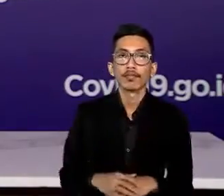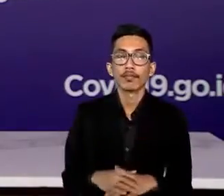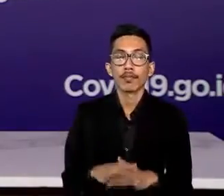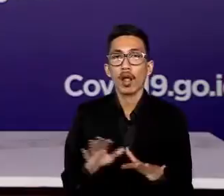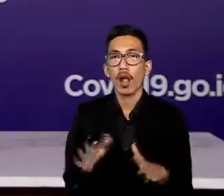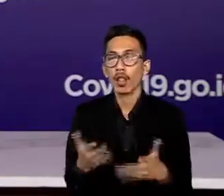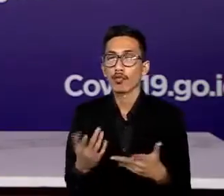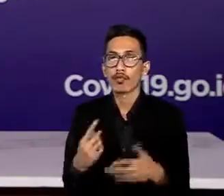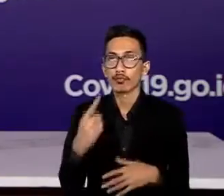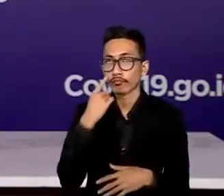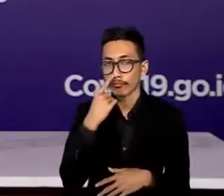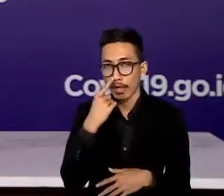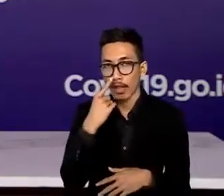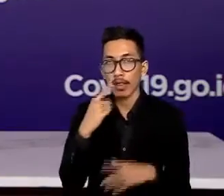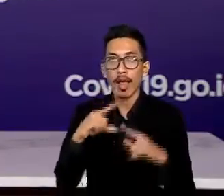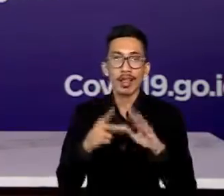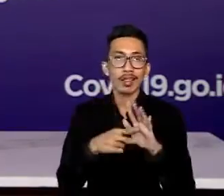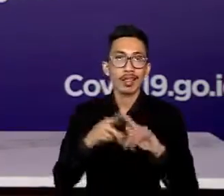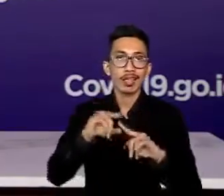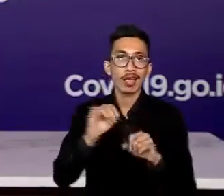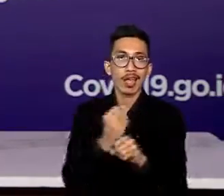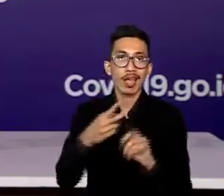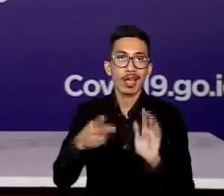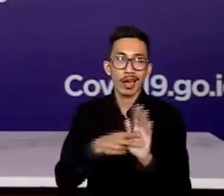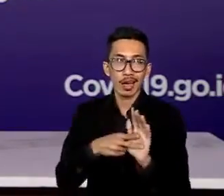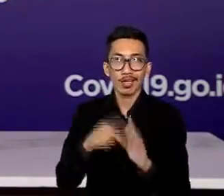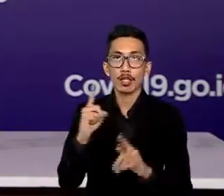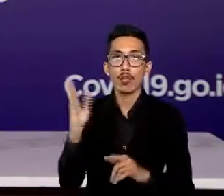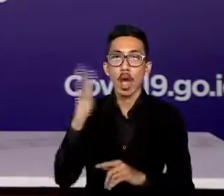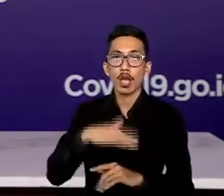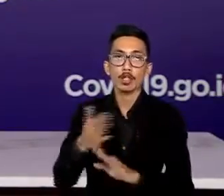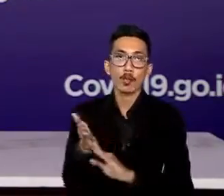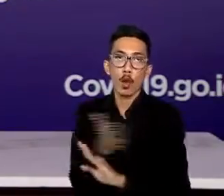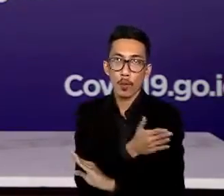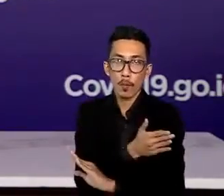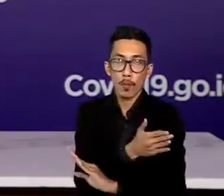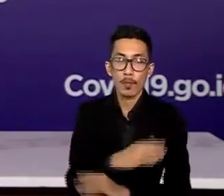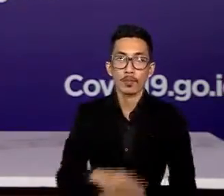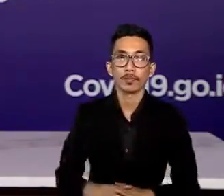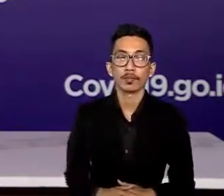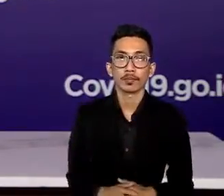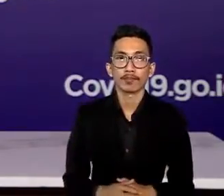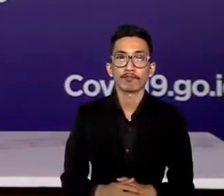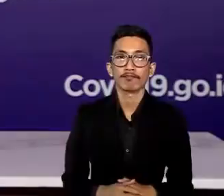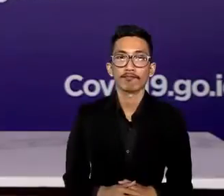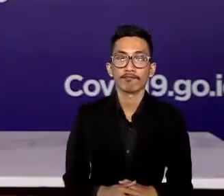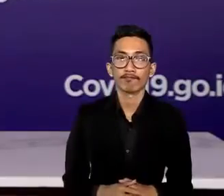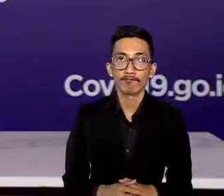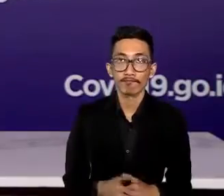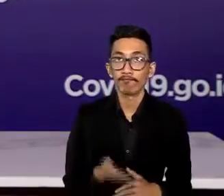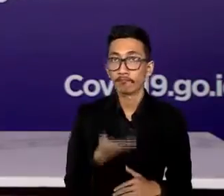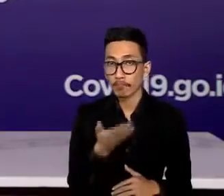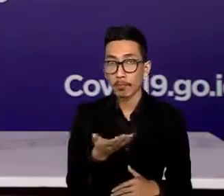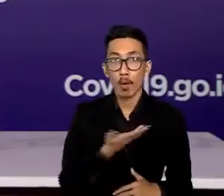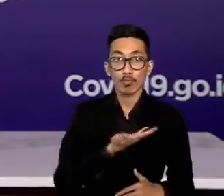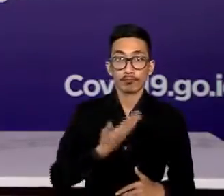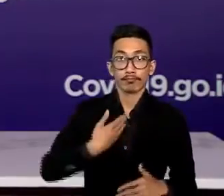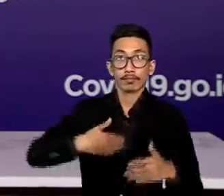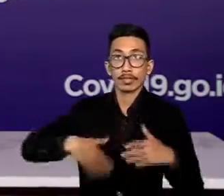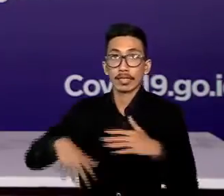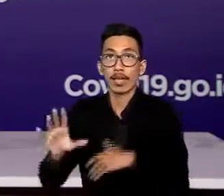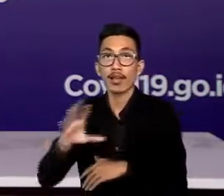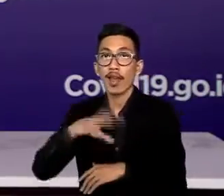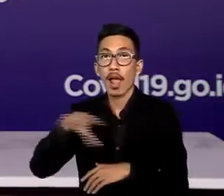tes antigen 1 kali 24 jam sedangkan dari dan ke daerah level 1 dan 2